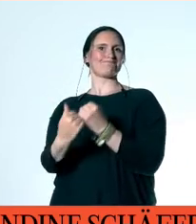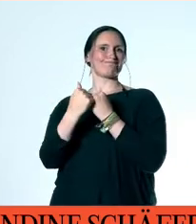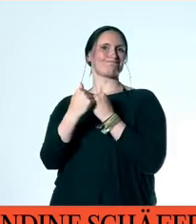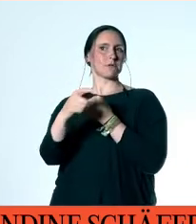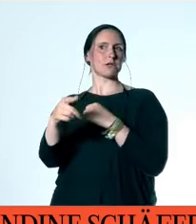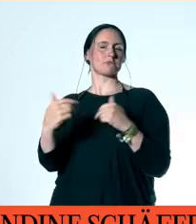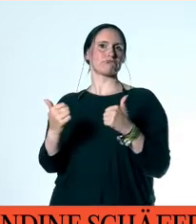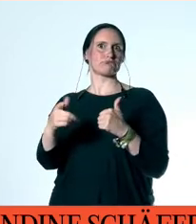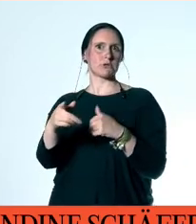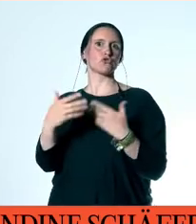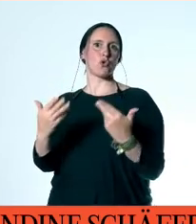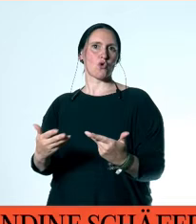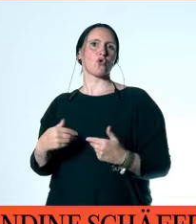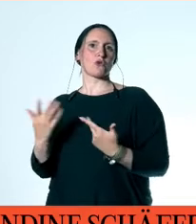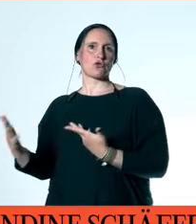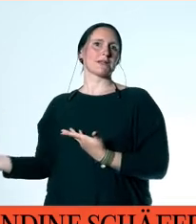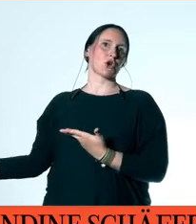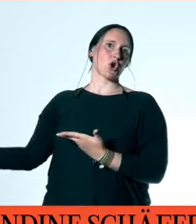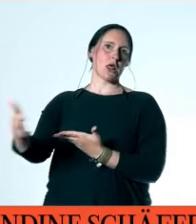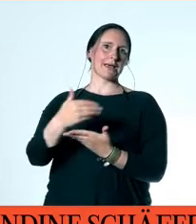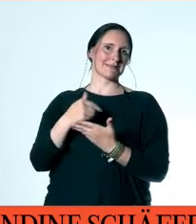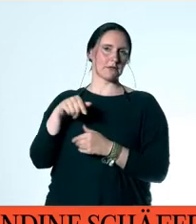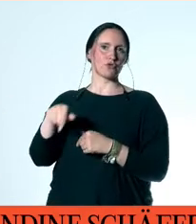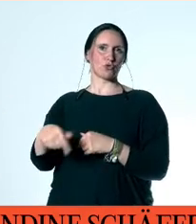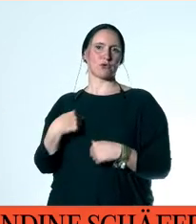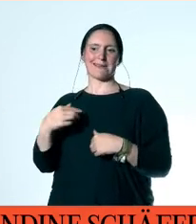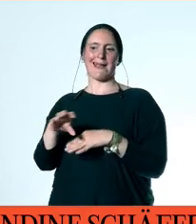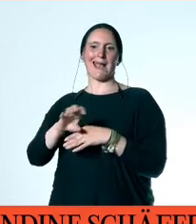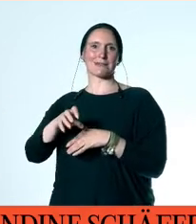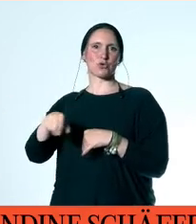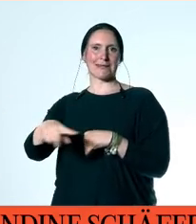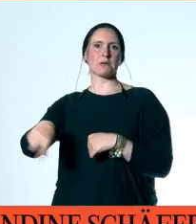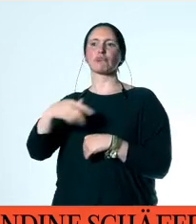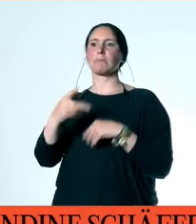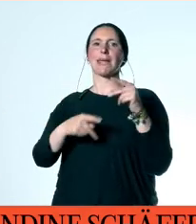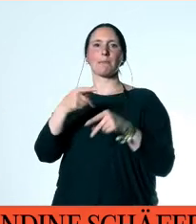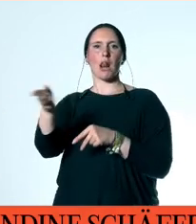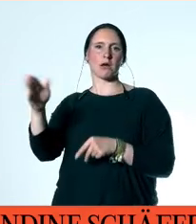Wir haben im Grunde auch sehr viel gelernt über uns, über das Land, über die Menschen